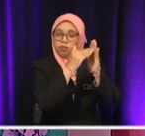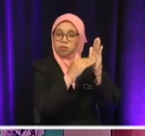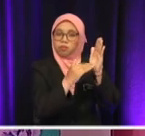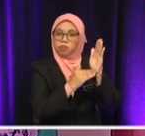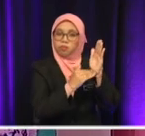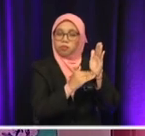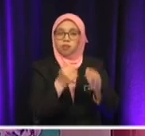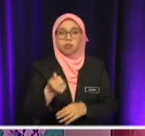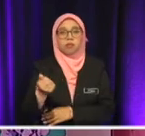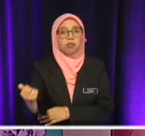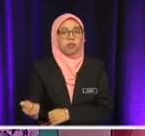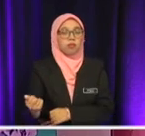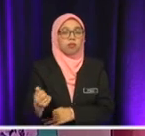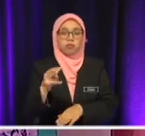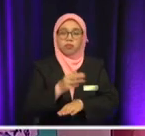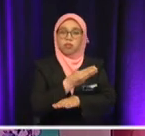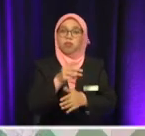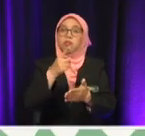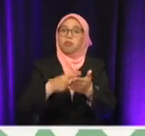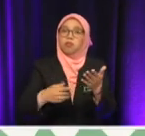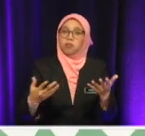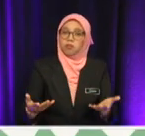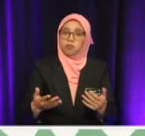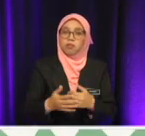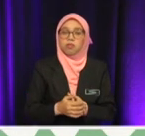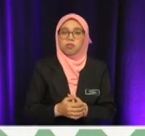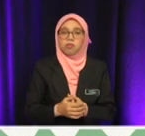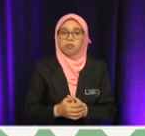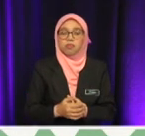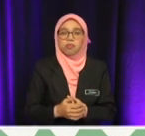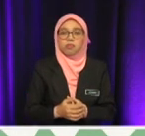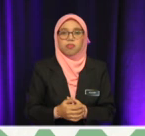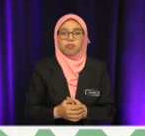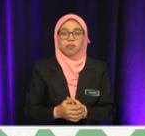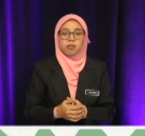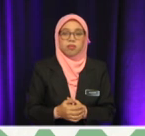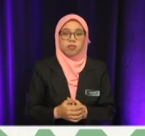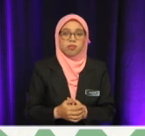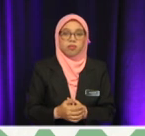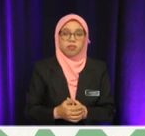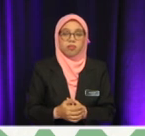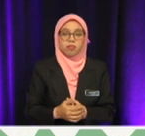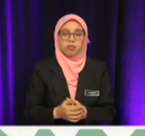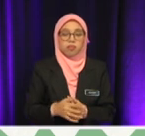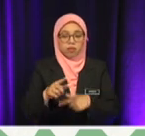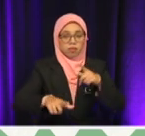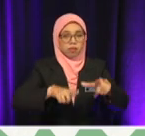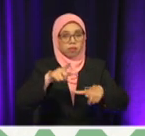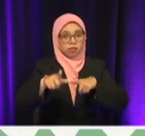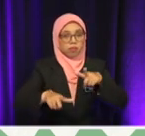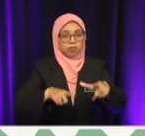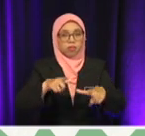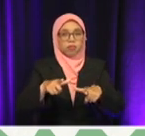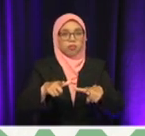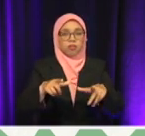cikgu guna castanet, cikgu guna loceng, cikgu guna kayu TikTok dan juga kerincing. Dan langkah-langkah pelaksanaan dia,